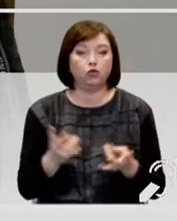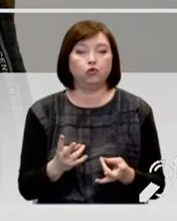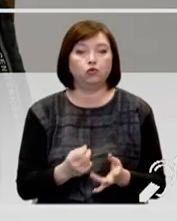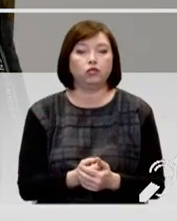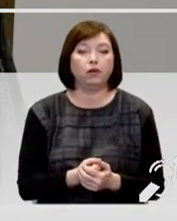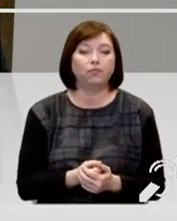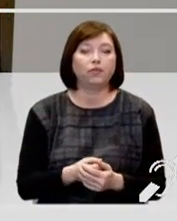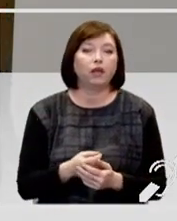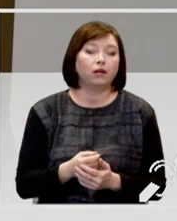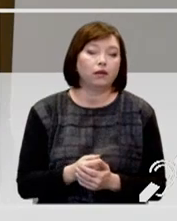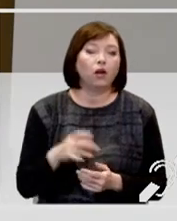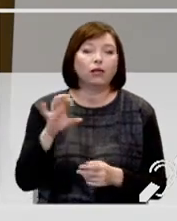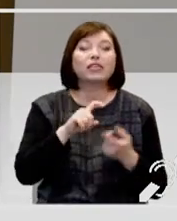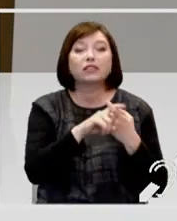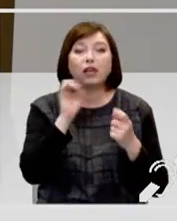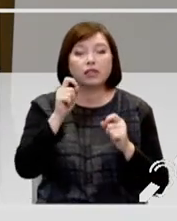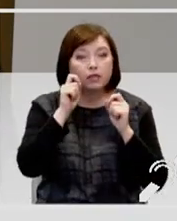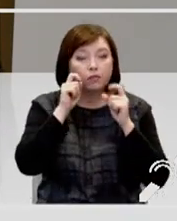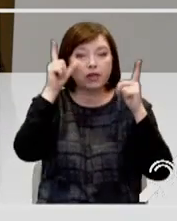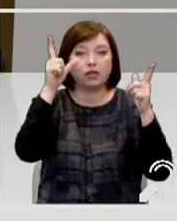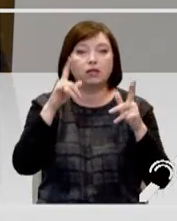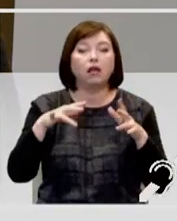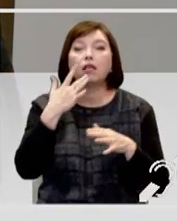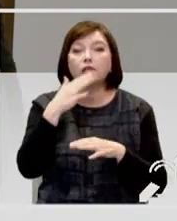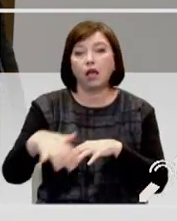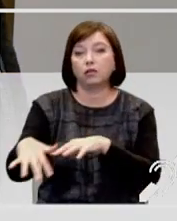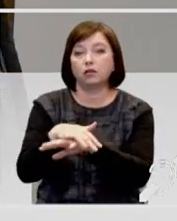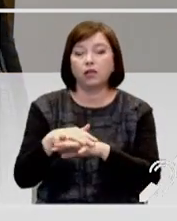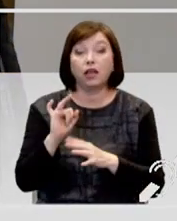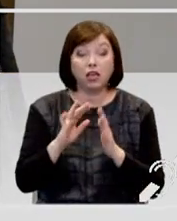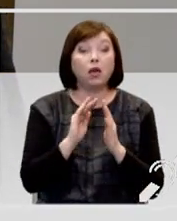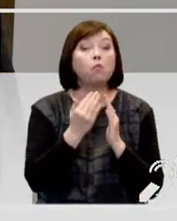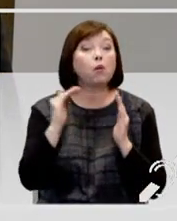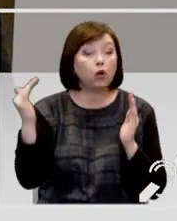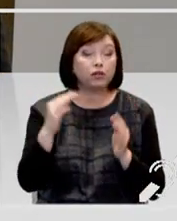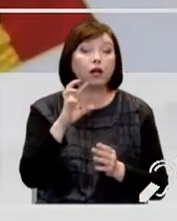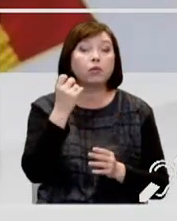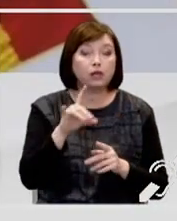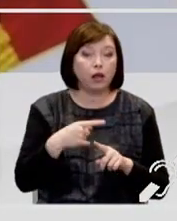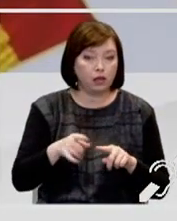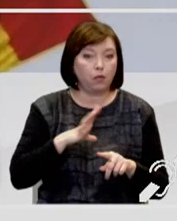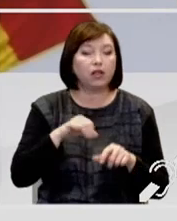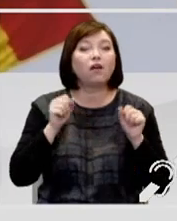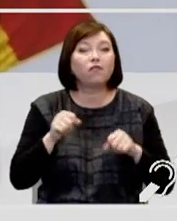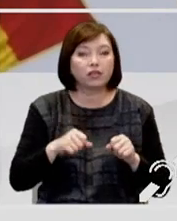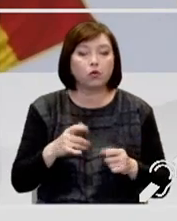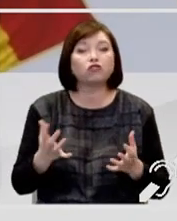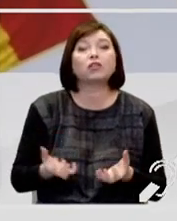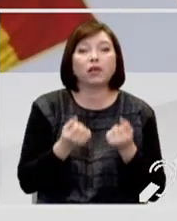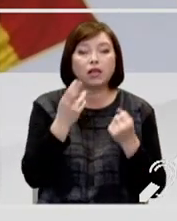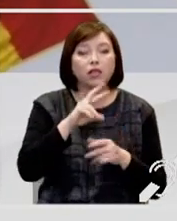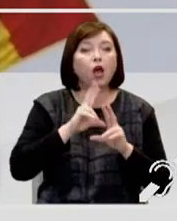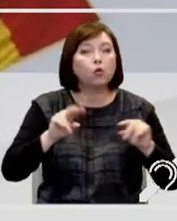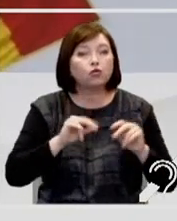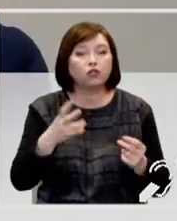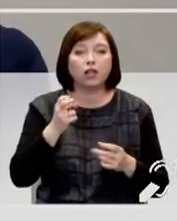de redeșteptare națională, și Biblioteca Basarabia a fost o punte de salvare pentru cadrele didactice, pentru